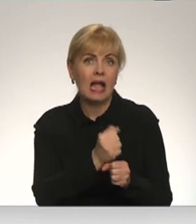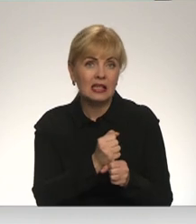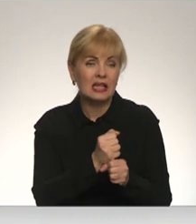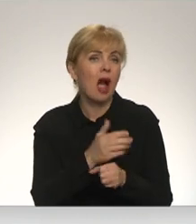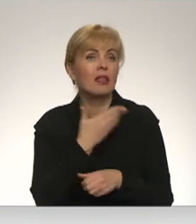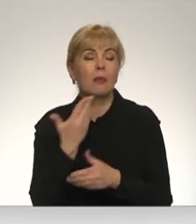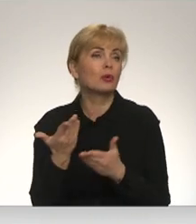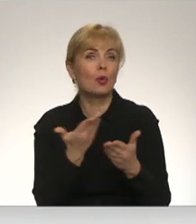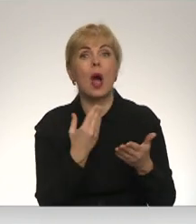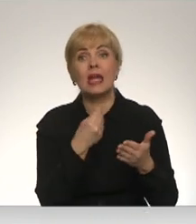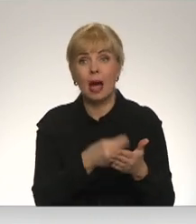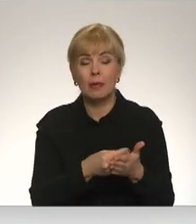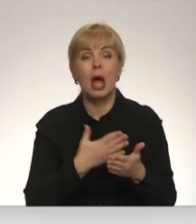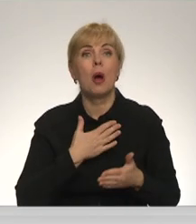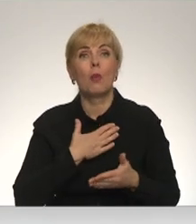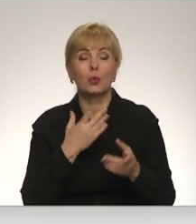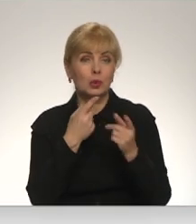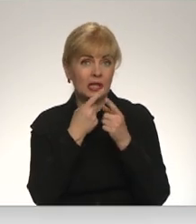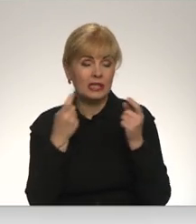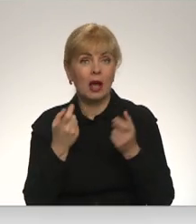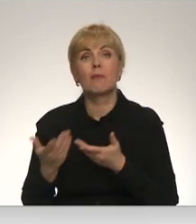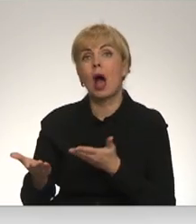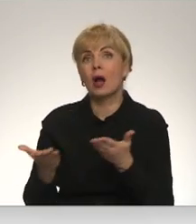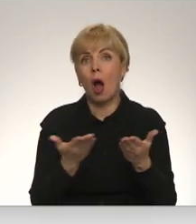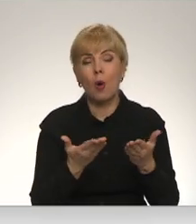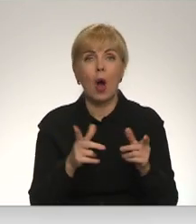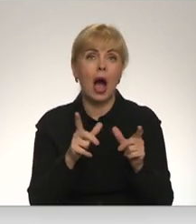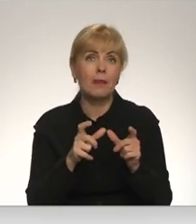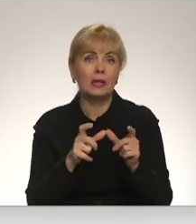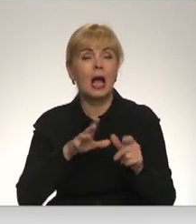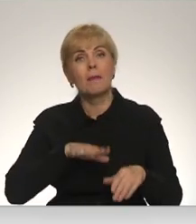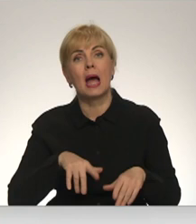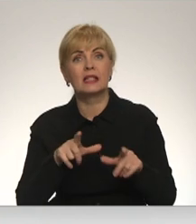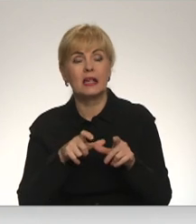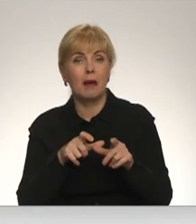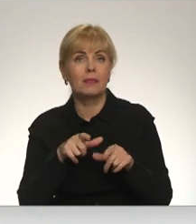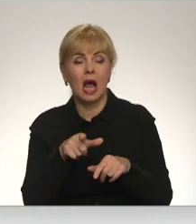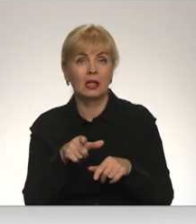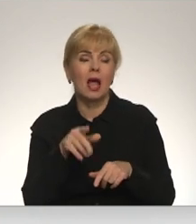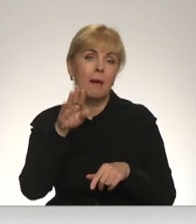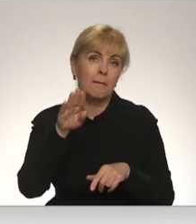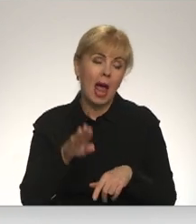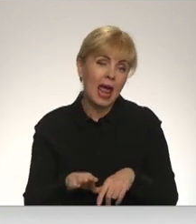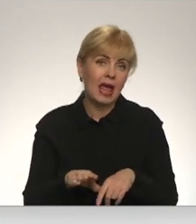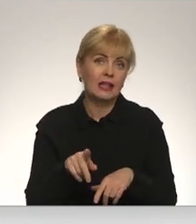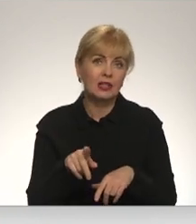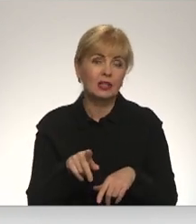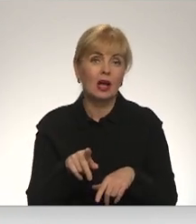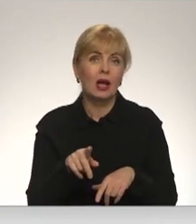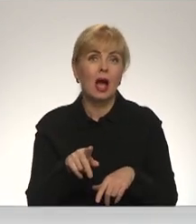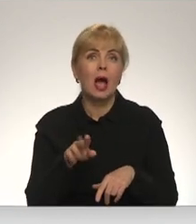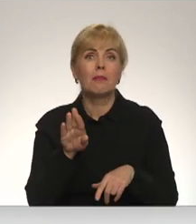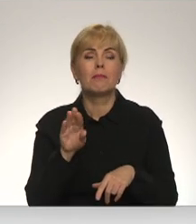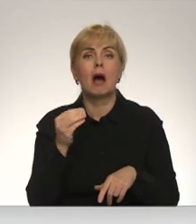iepirkt. Pēc mūsu ziņām, kaut kur no aprīļa vai pēc aprīļa mēnesi, Mažīkai